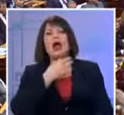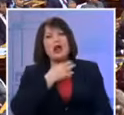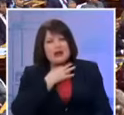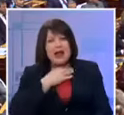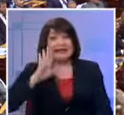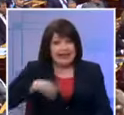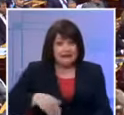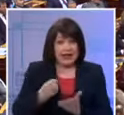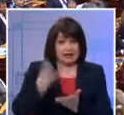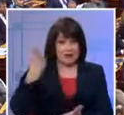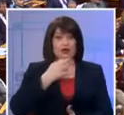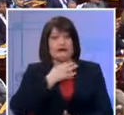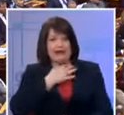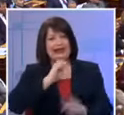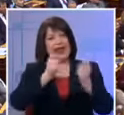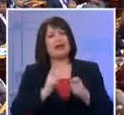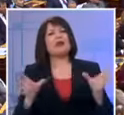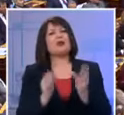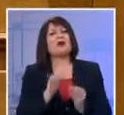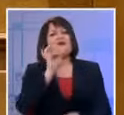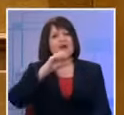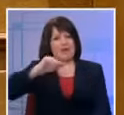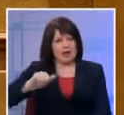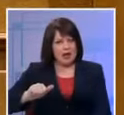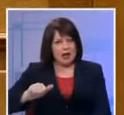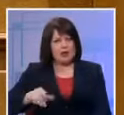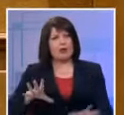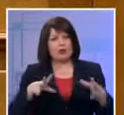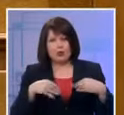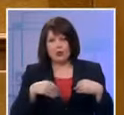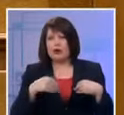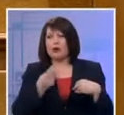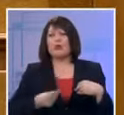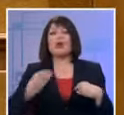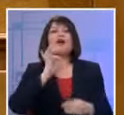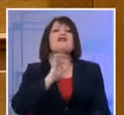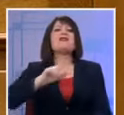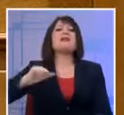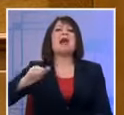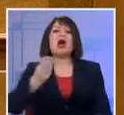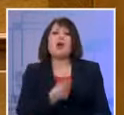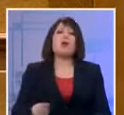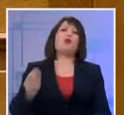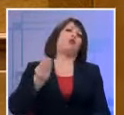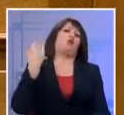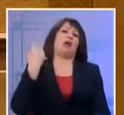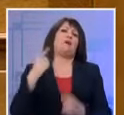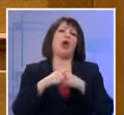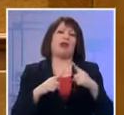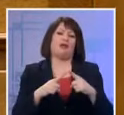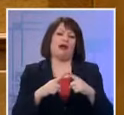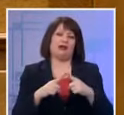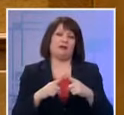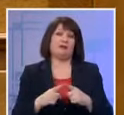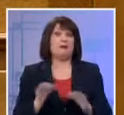τελευταία αξιολόγηση και τις αλλαγές στο ΦΠΑ. Και μάλιστα έχετε αποδεχθεί πολύ περισσότερα στο ΦΠΑ από ότι το email Χαρδούβελη. Και